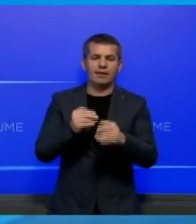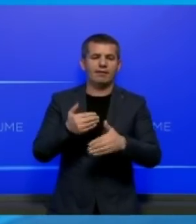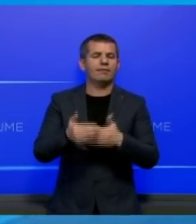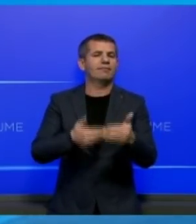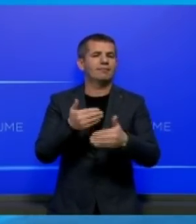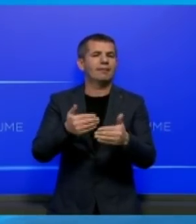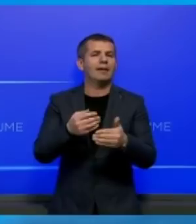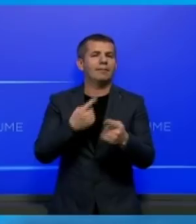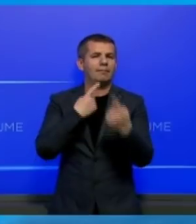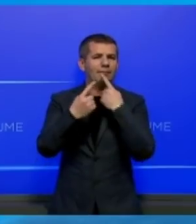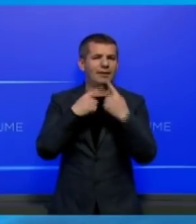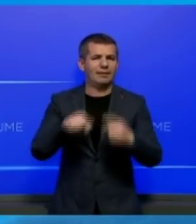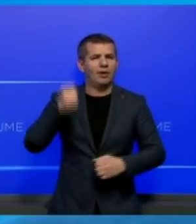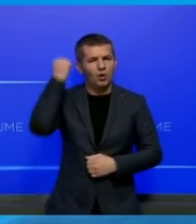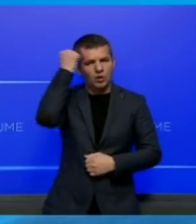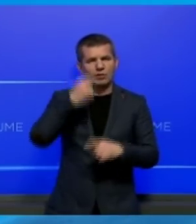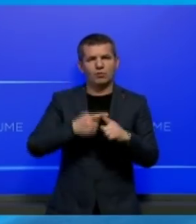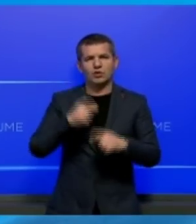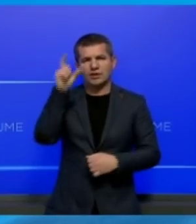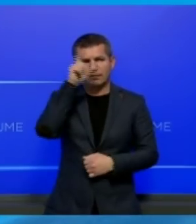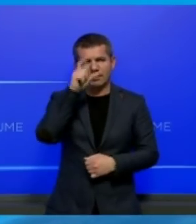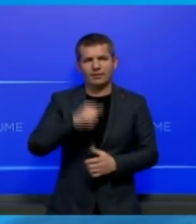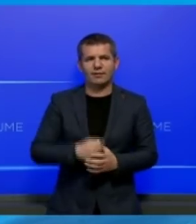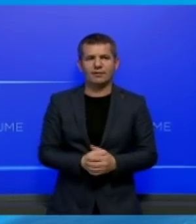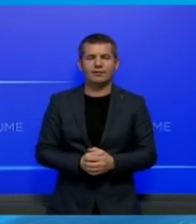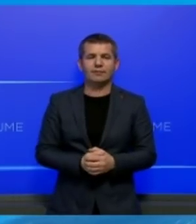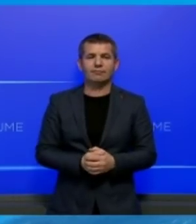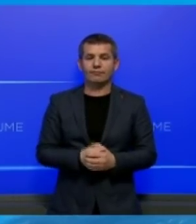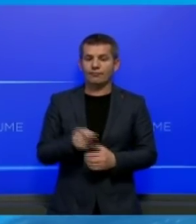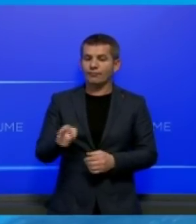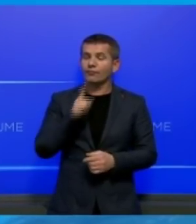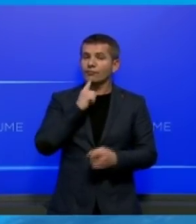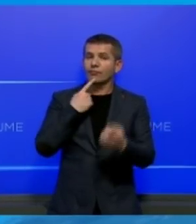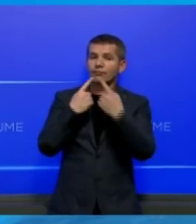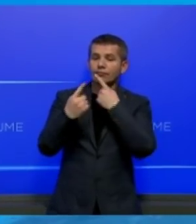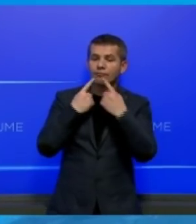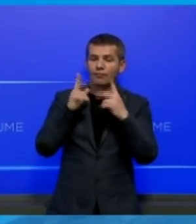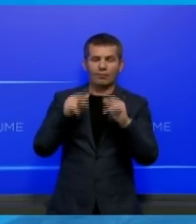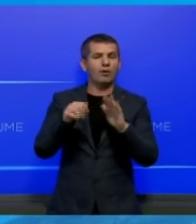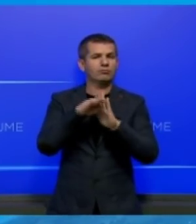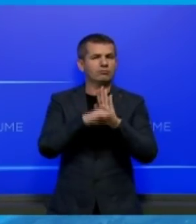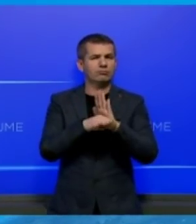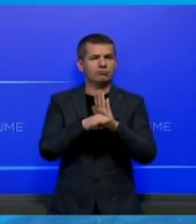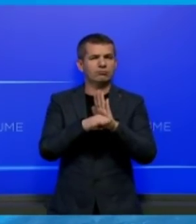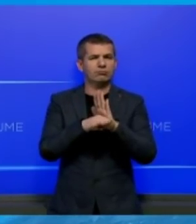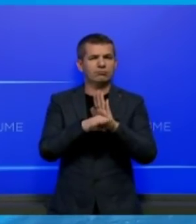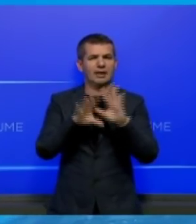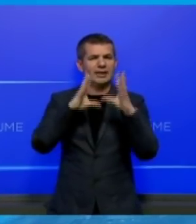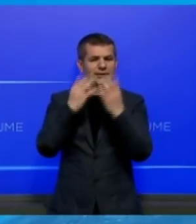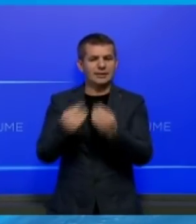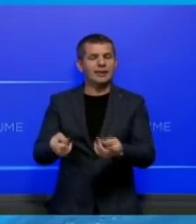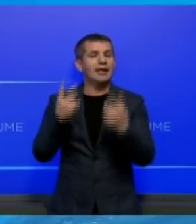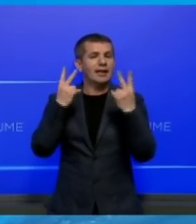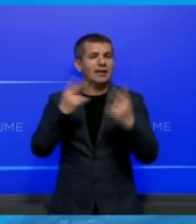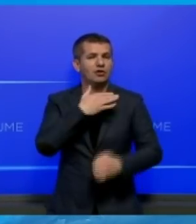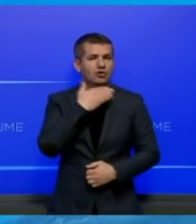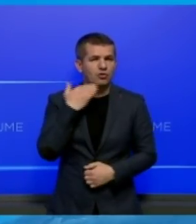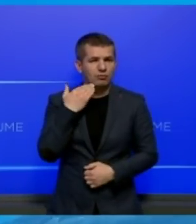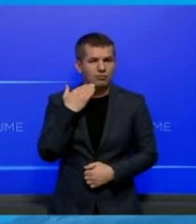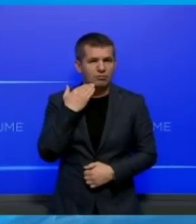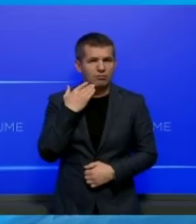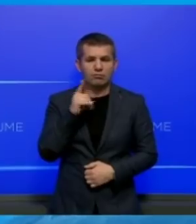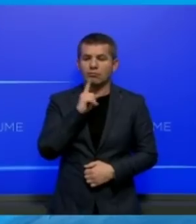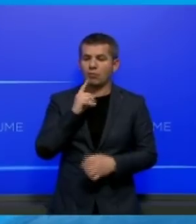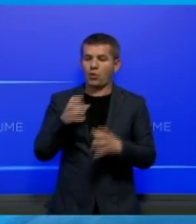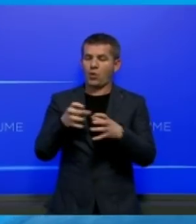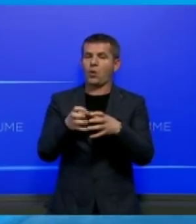Kosovë-Serbi. Dialogu duhet jetë i bazuar në principe të caktuara, për neve për shkak principe rëndësishme që palët në dialog